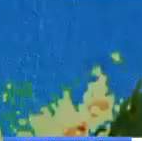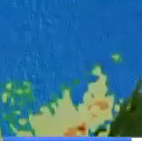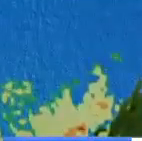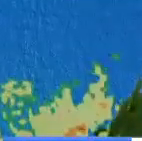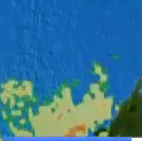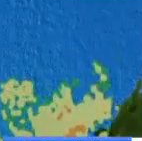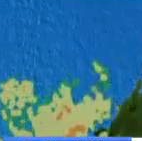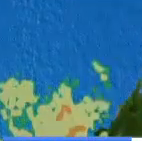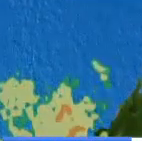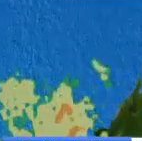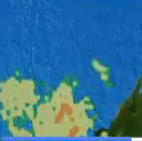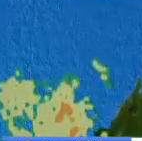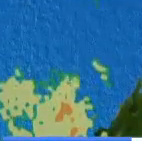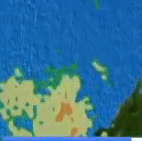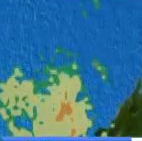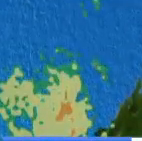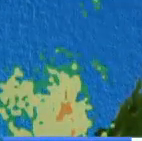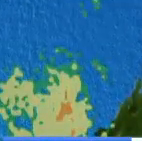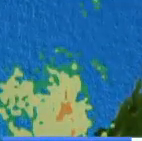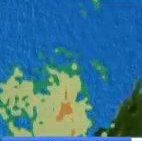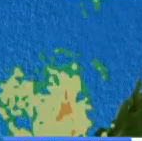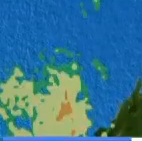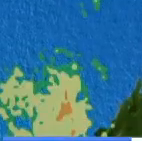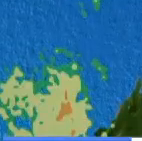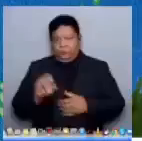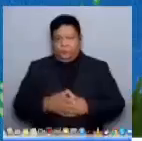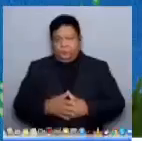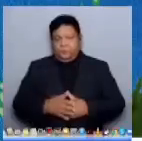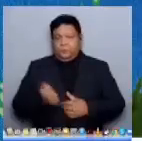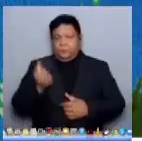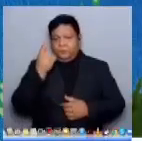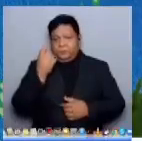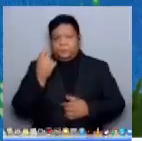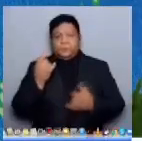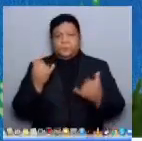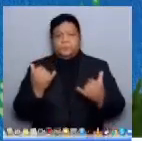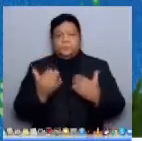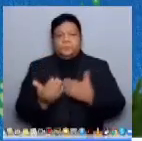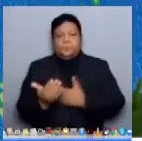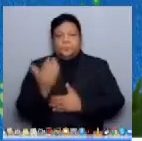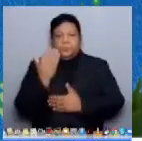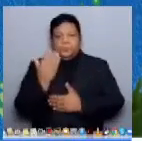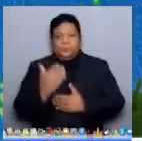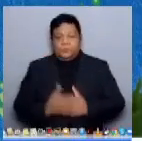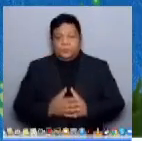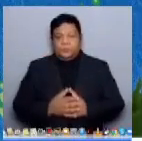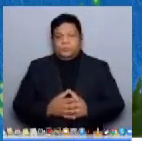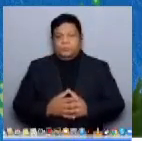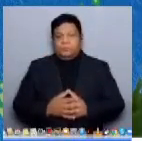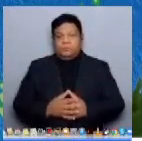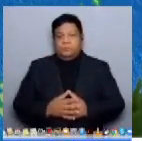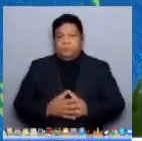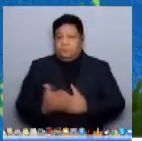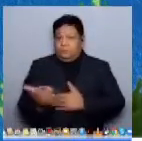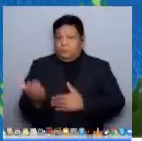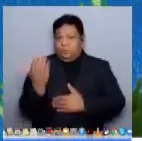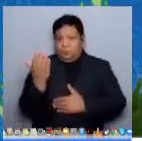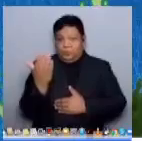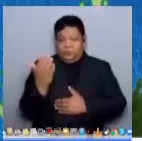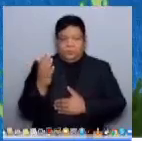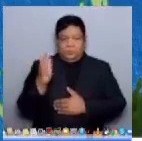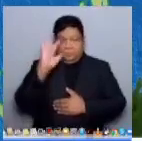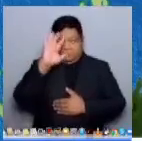forecast ng Metro Weather, ngayong araw ito mga kapuso sa umaga, walang ulan sa buong bansa, Luzon, Visayas at Mindanao. Sa